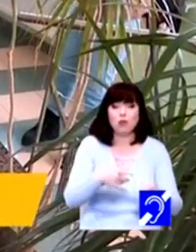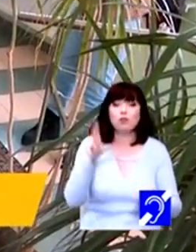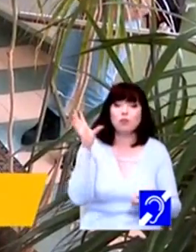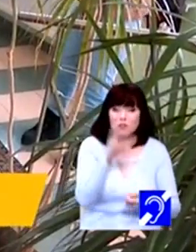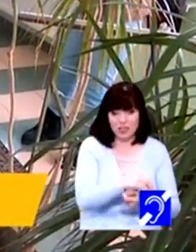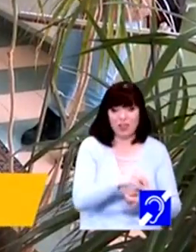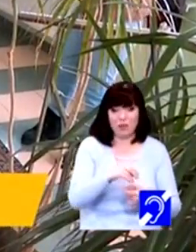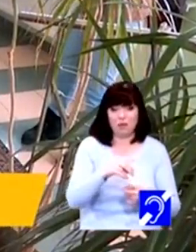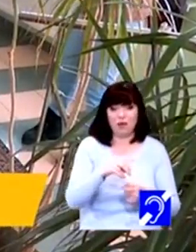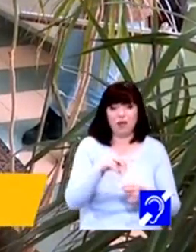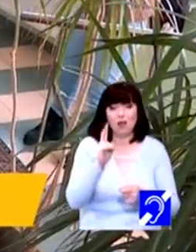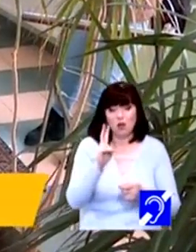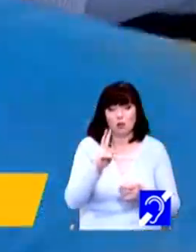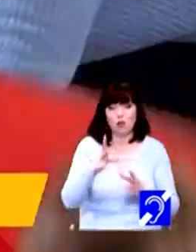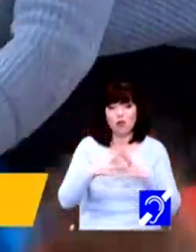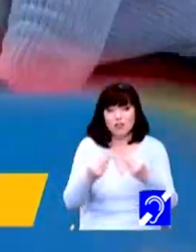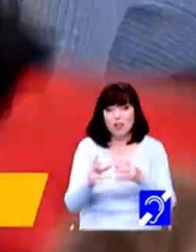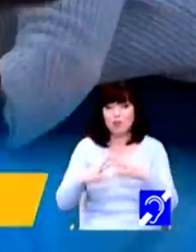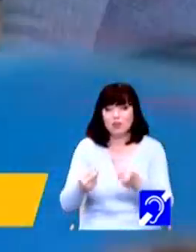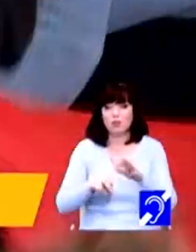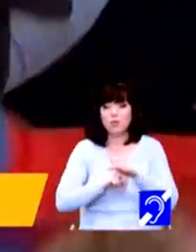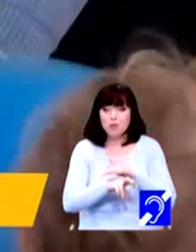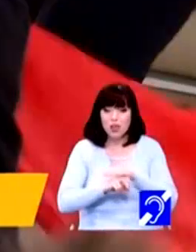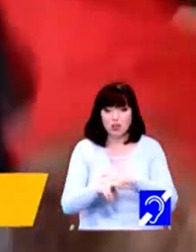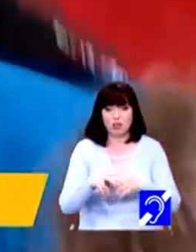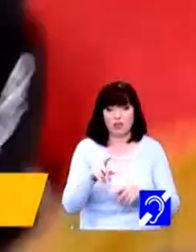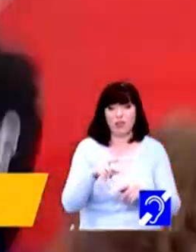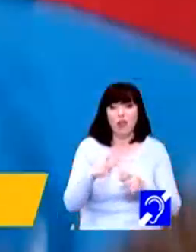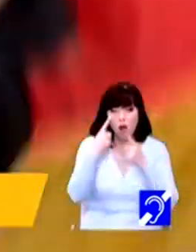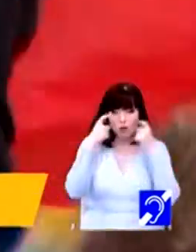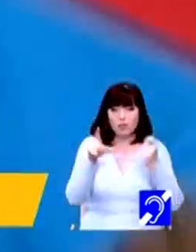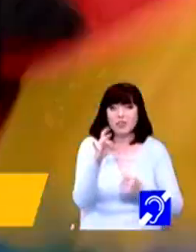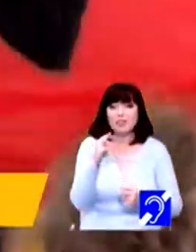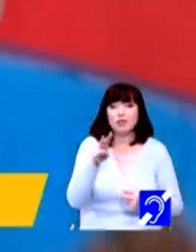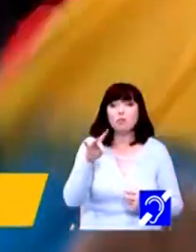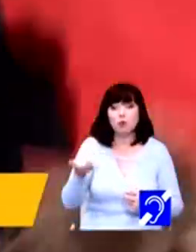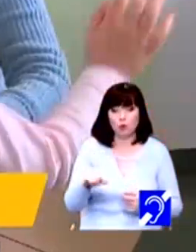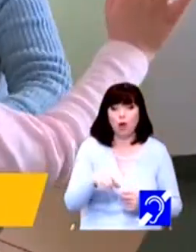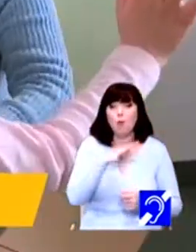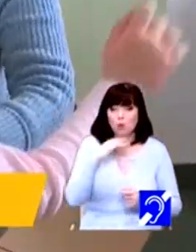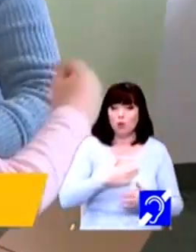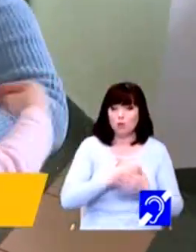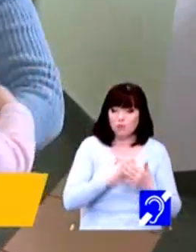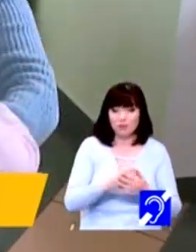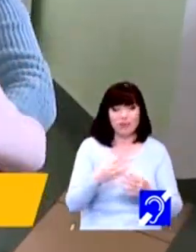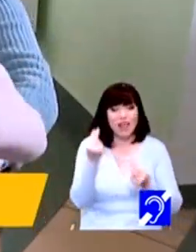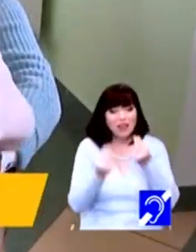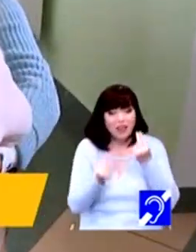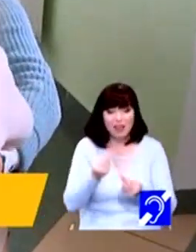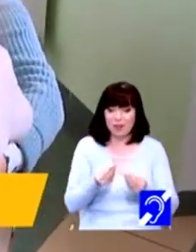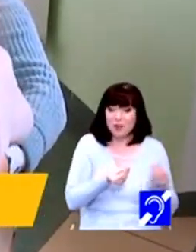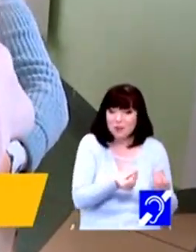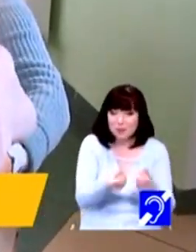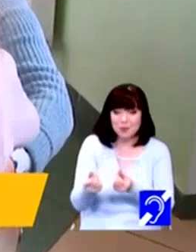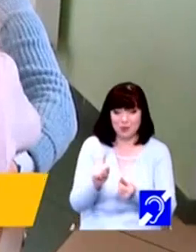lor la centrul de plasament provizoriu pentru refugiați de la hotelul Zimbru din Chișinău. Mai mulți voluntari încearcă prin jocuri și distracție să le